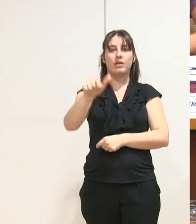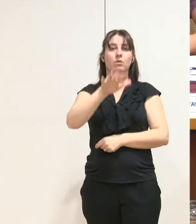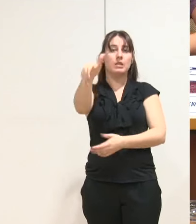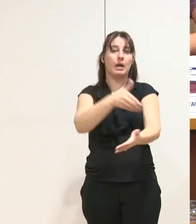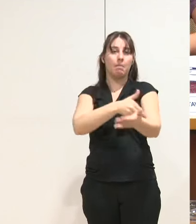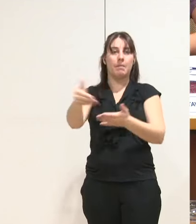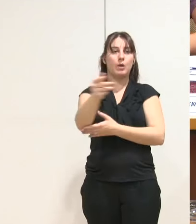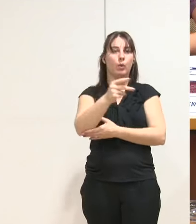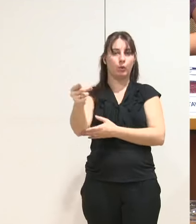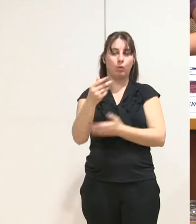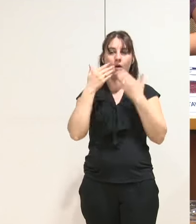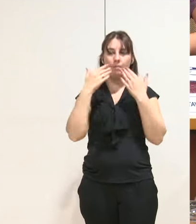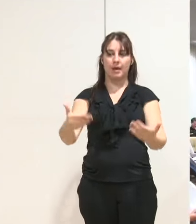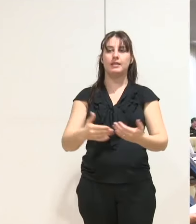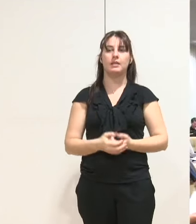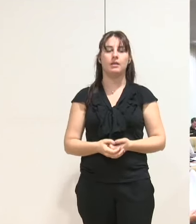d'euros